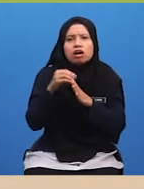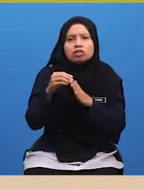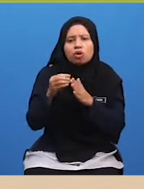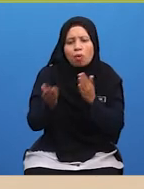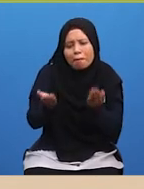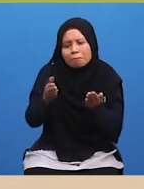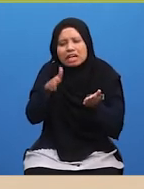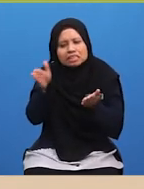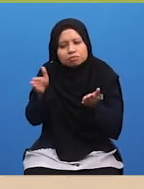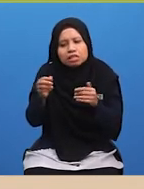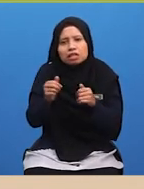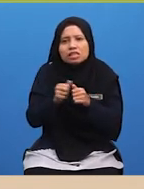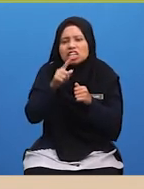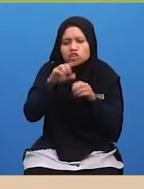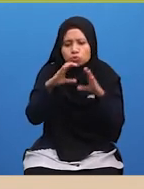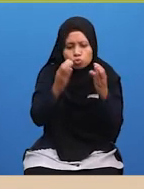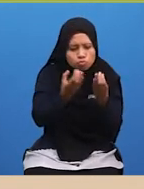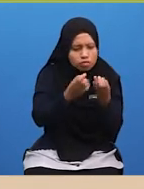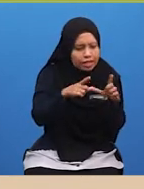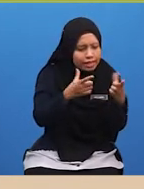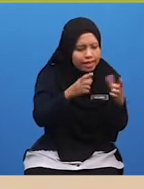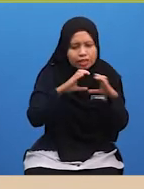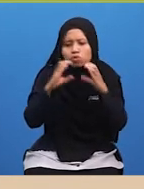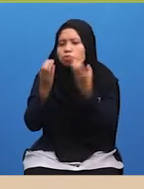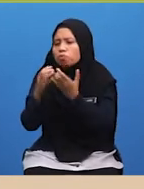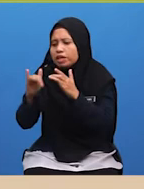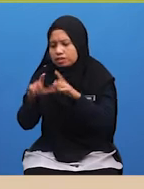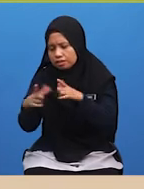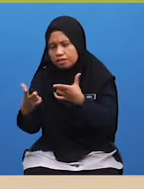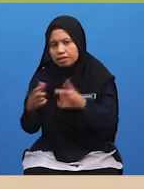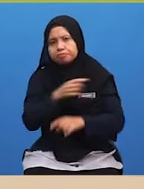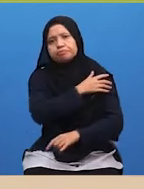berat sebelah terhadap sekumpulan yang tertentu sahaja.